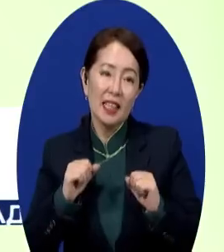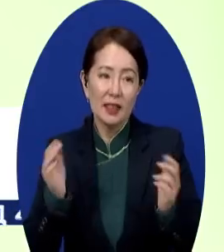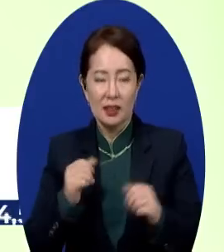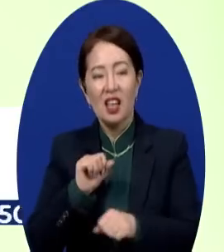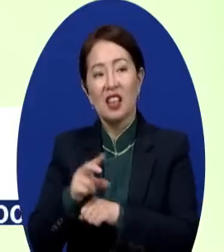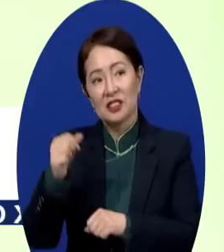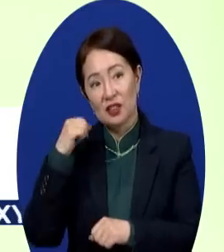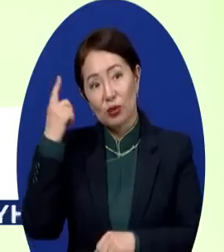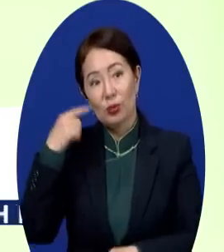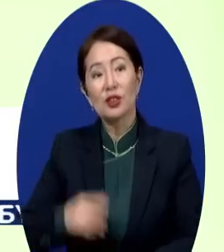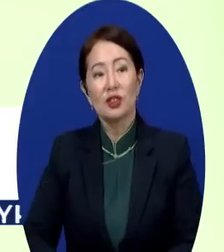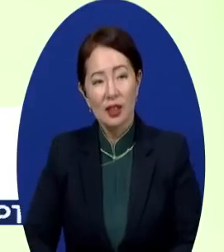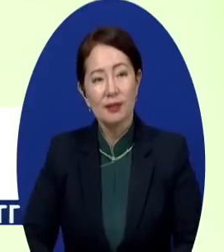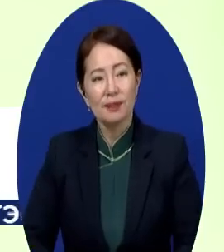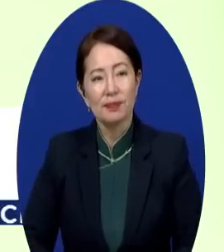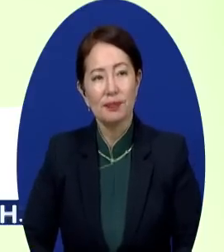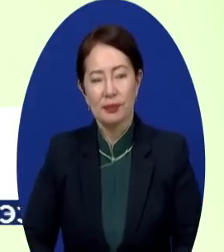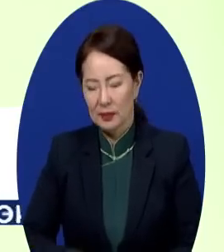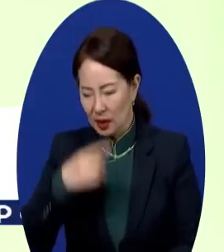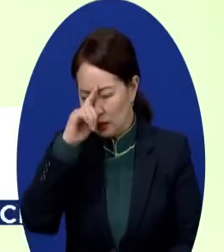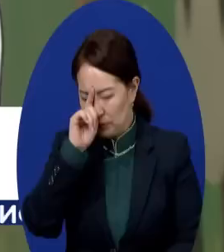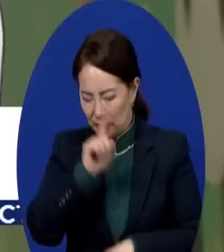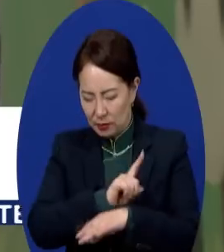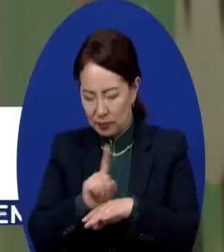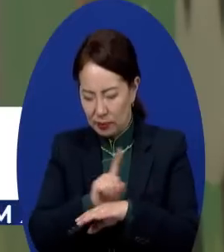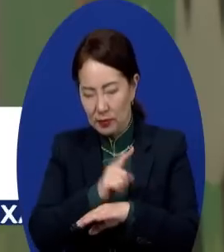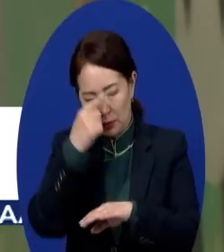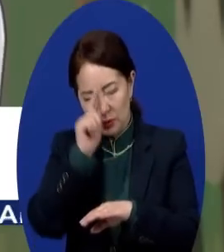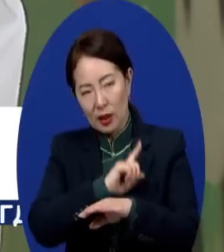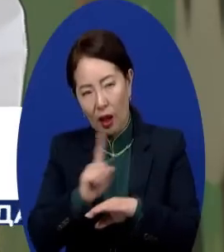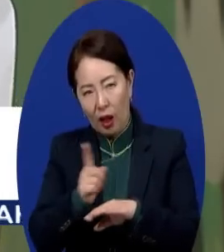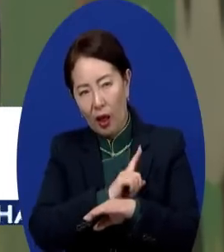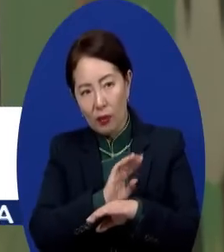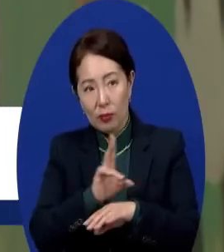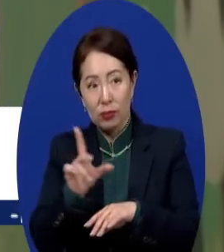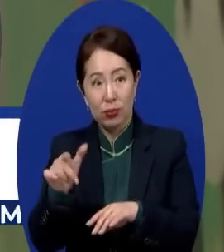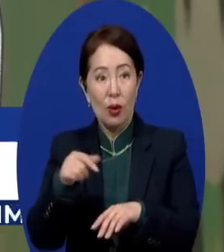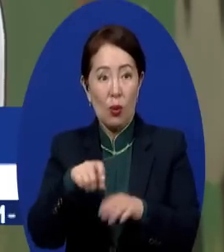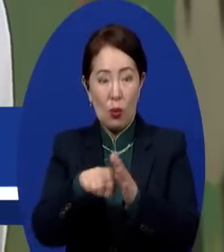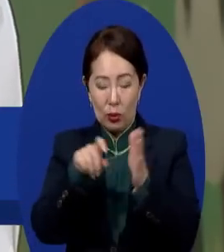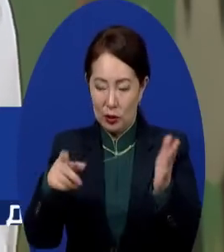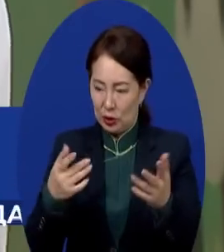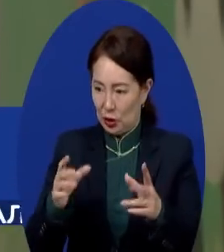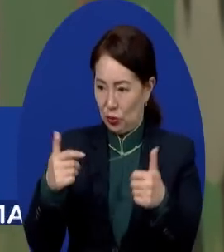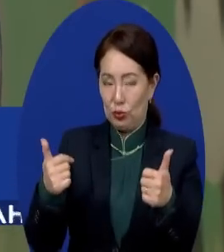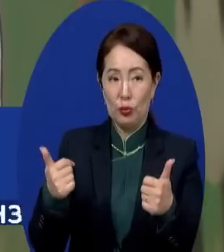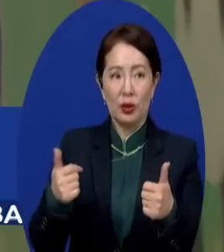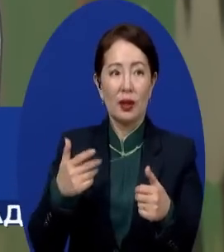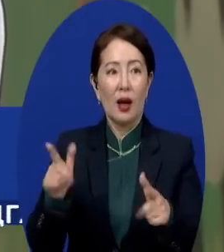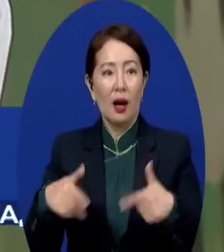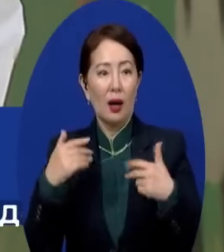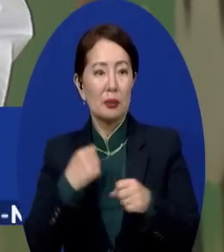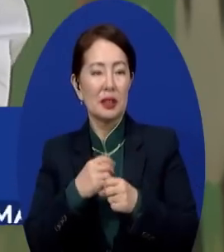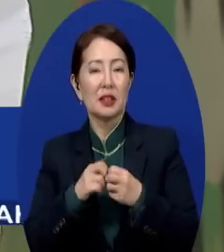ялан дийлнэ гэж бодчих. Нэмжилж явах хугацаанд олон сайхан хүүхдүүд эрүүл сарвал болоод үнэхээр гайхамшигтайгаар одоо ажиллаа